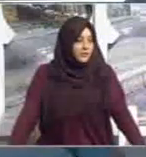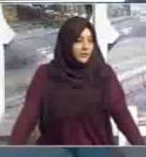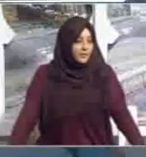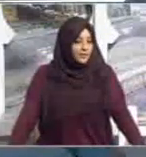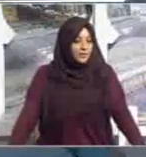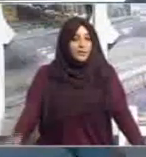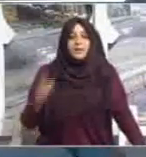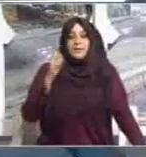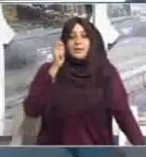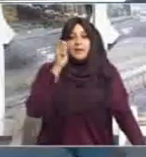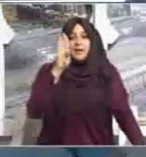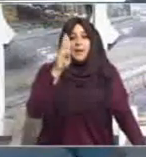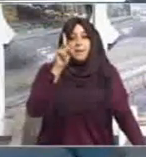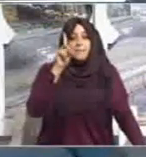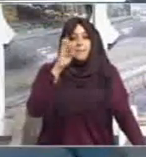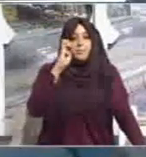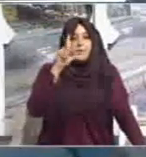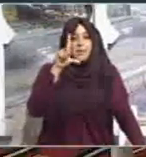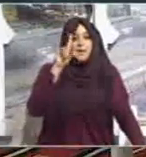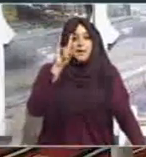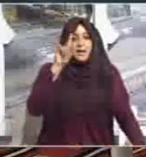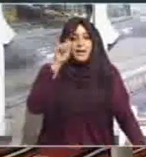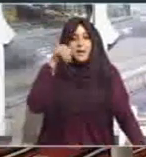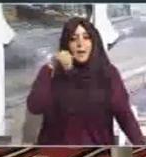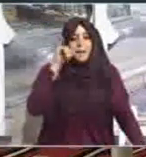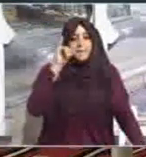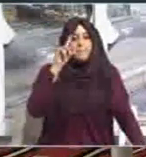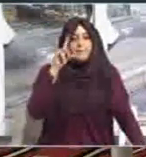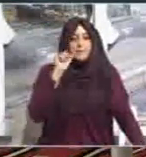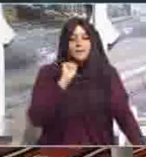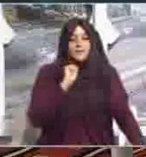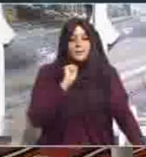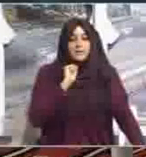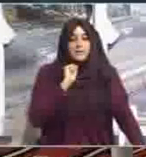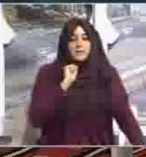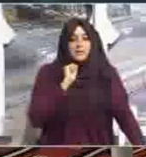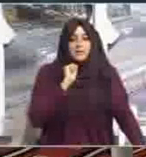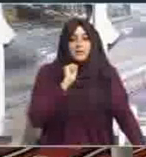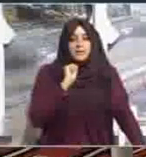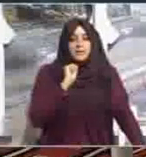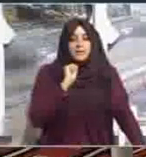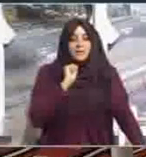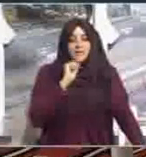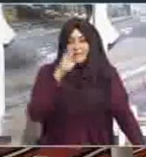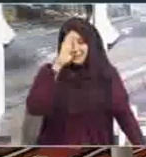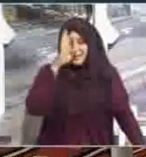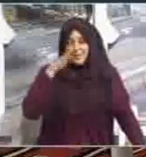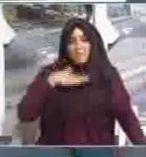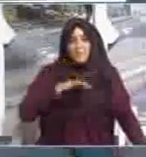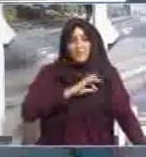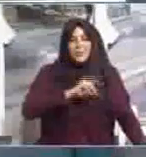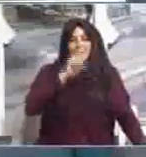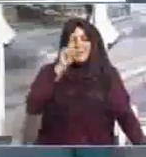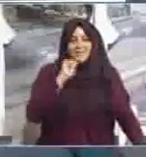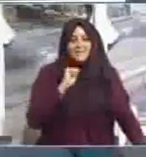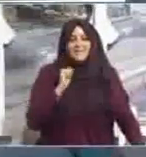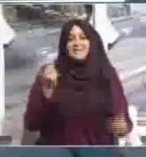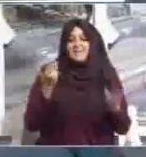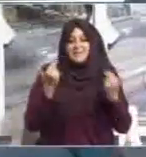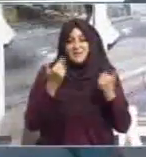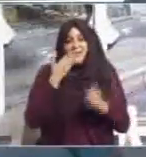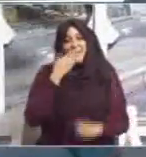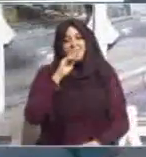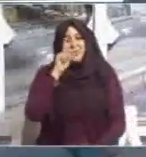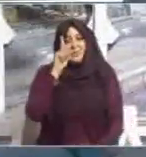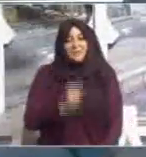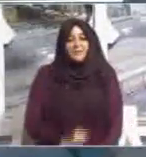عبد الحميد. تفضل عبد الحميد. السلام عليكم. وعليكم السلام ورحمة الله. وشاكم الشيخ الكرام لاباس؟ لاباس